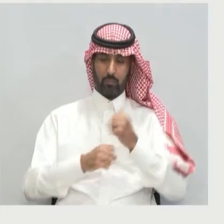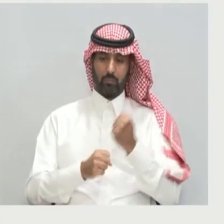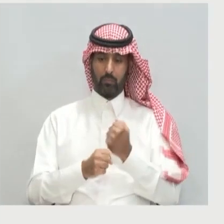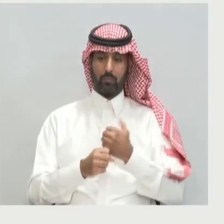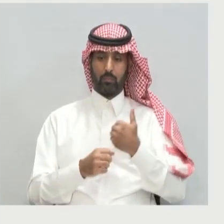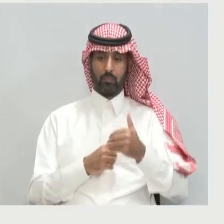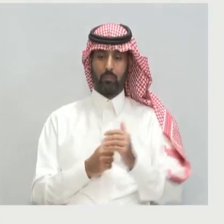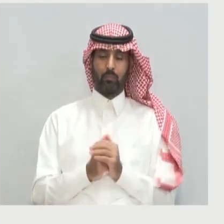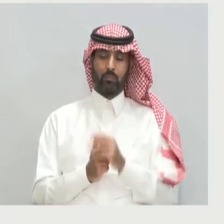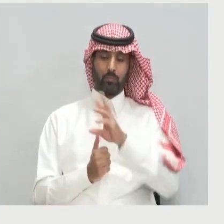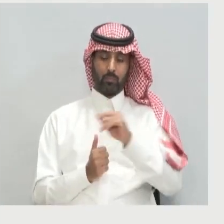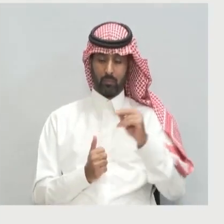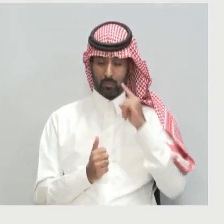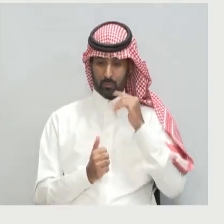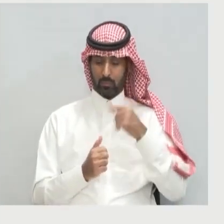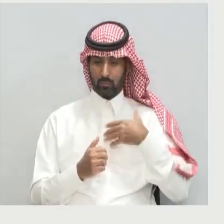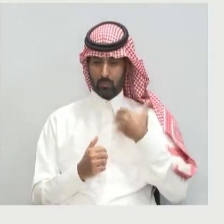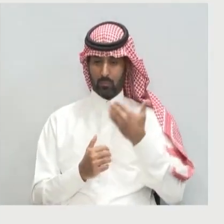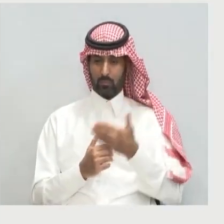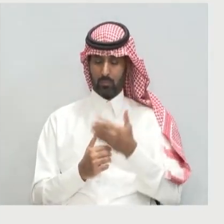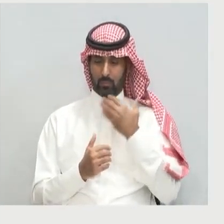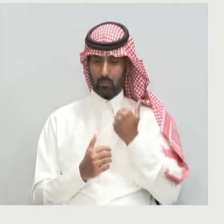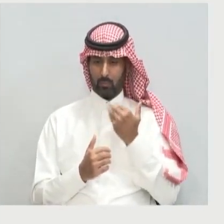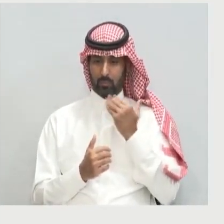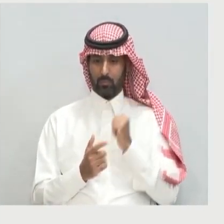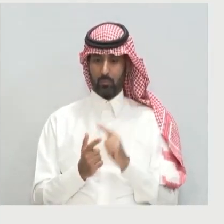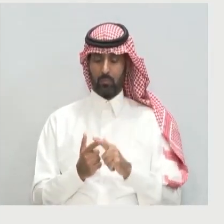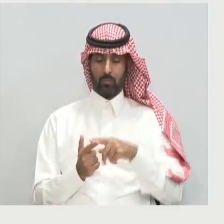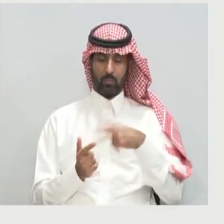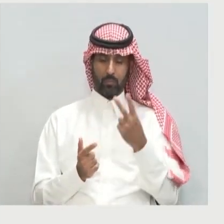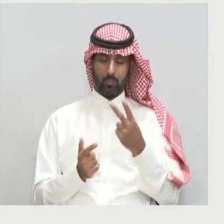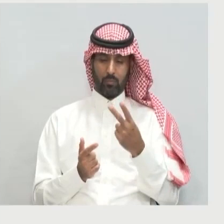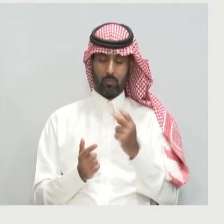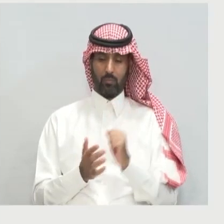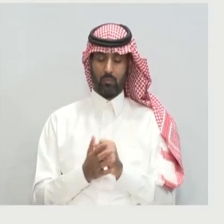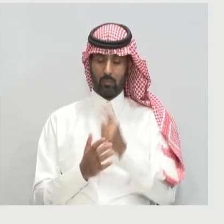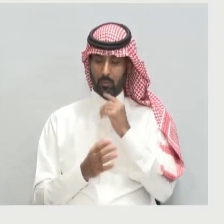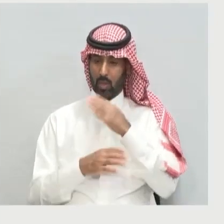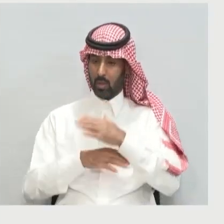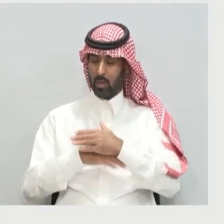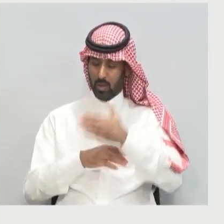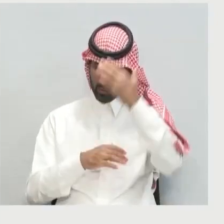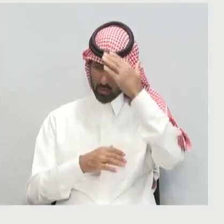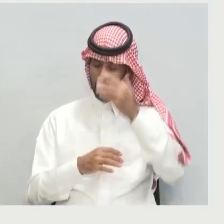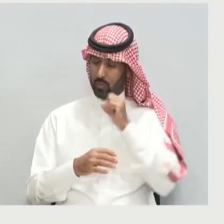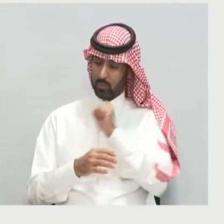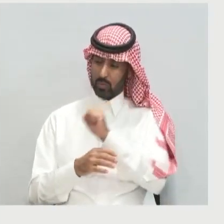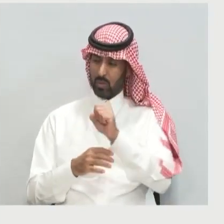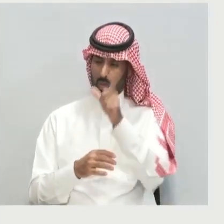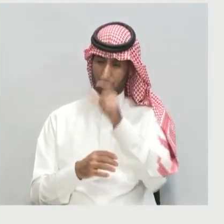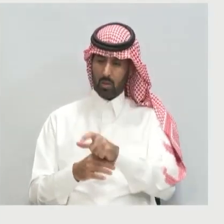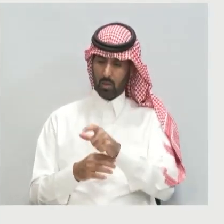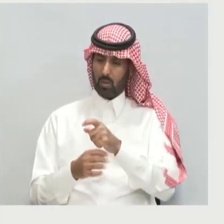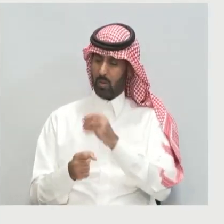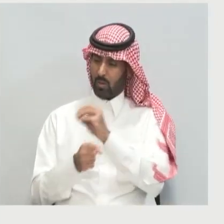نفس المستوى من الاخلاق على الانترنت ثانيا احتلم خصوصيه الاخرين ولا